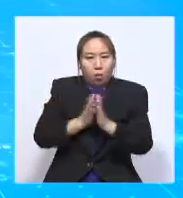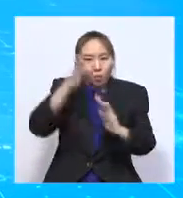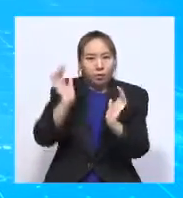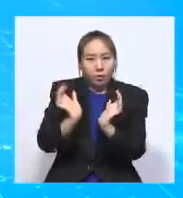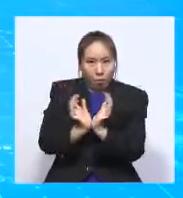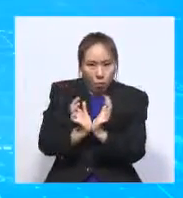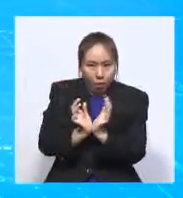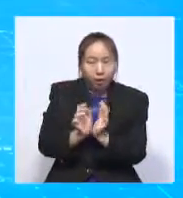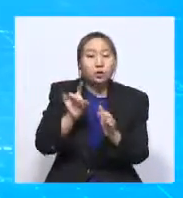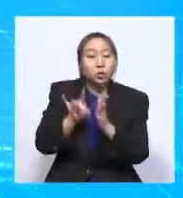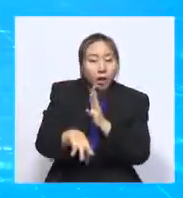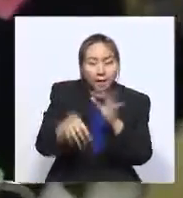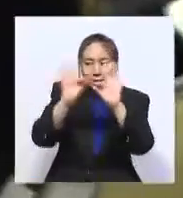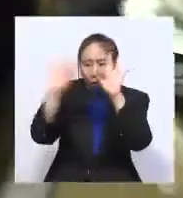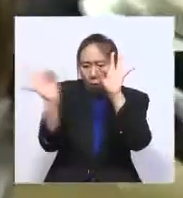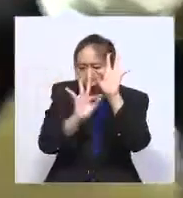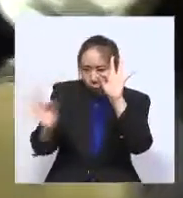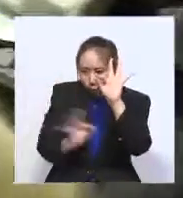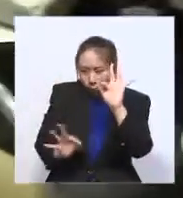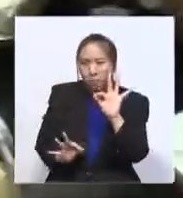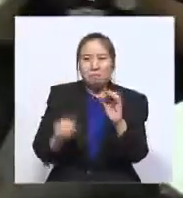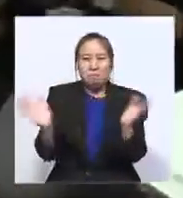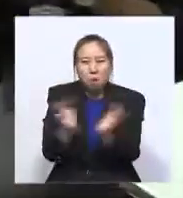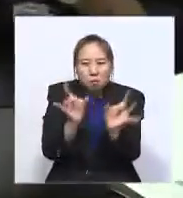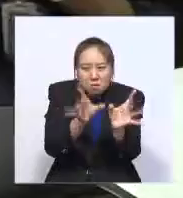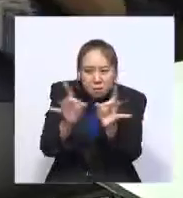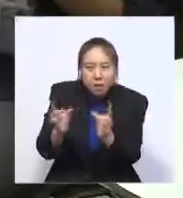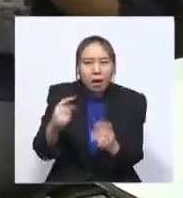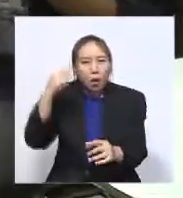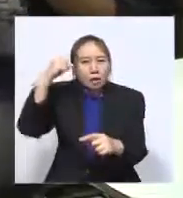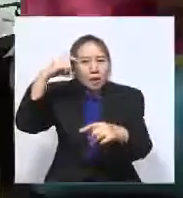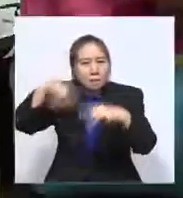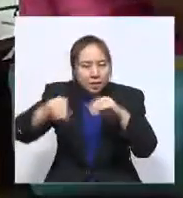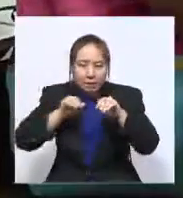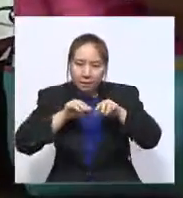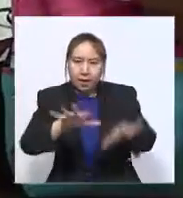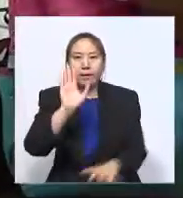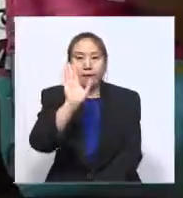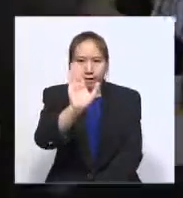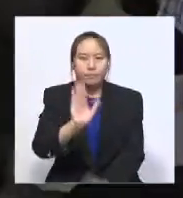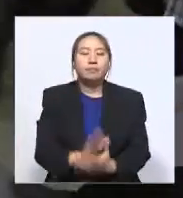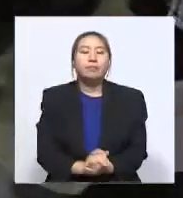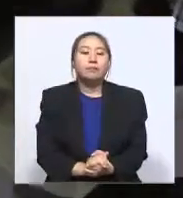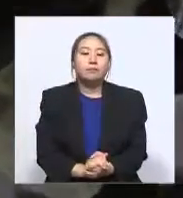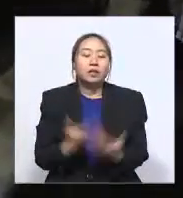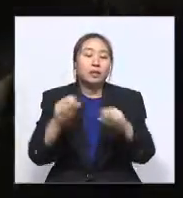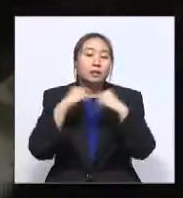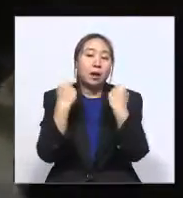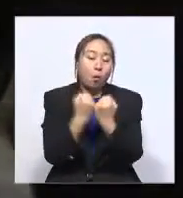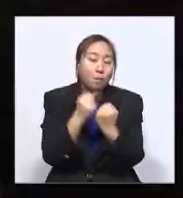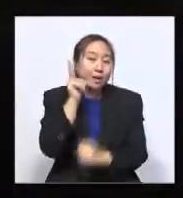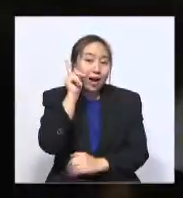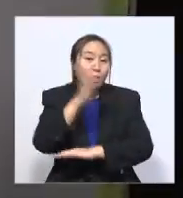ท้ายห้ามนำเสนอเนื้อหาที่ยุยงปลุกปั่นเกิดความเข้าใจผิดโดยเด็ดขาด ขณะที่ทางสมาคมนักข่